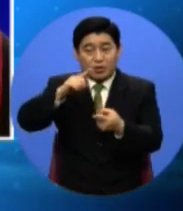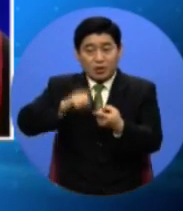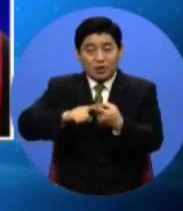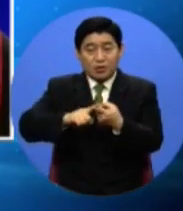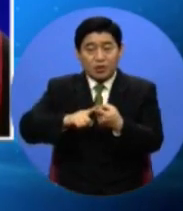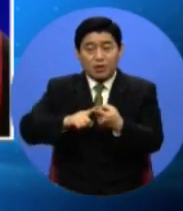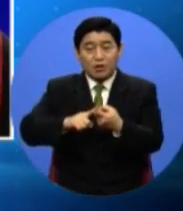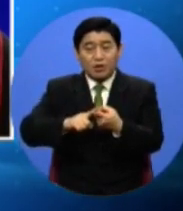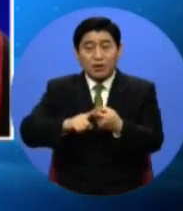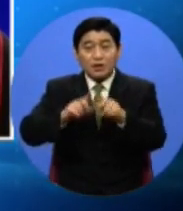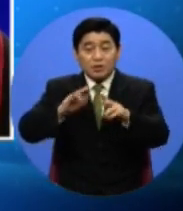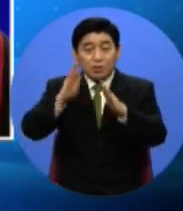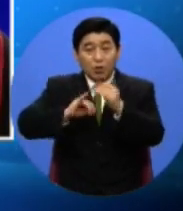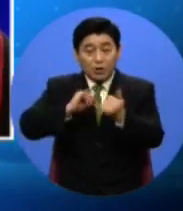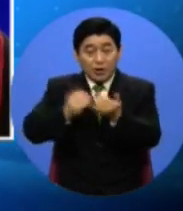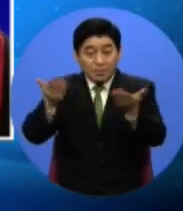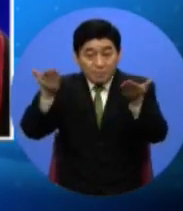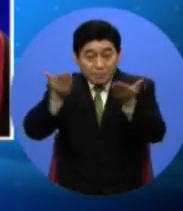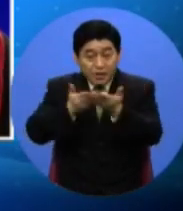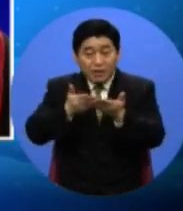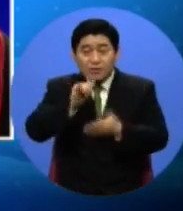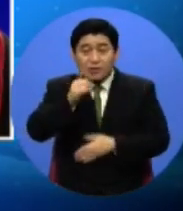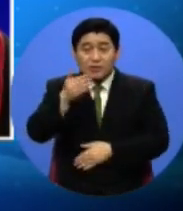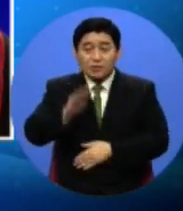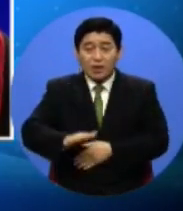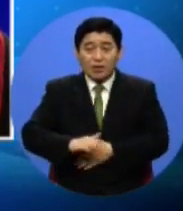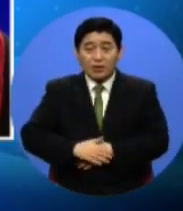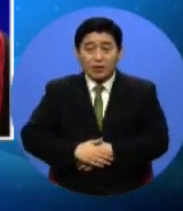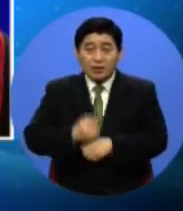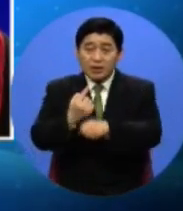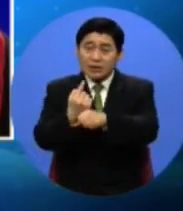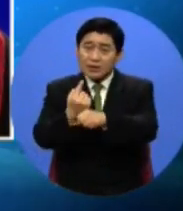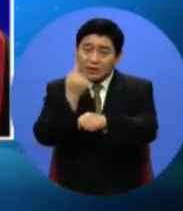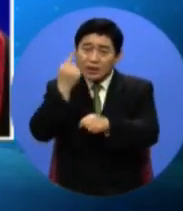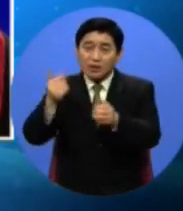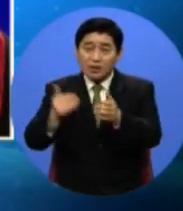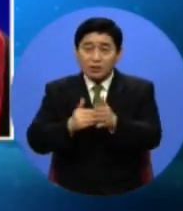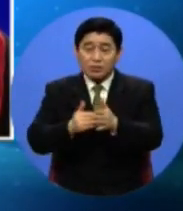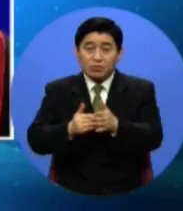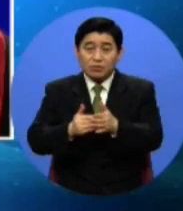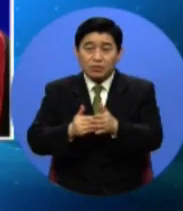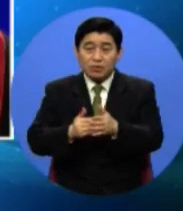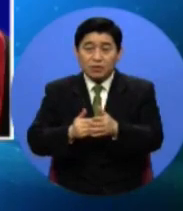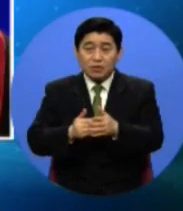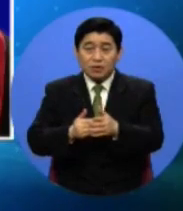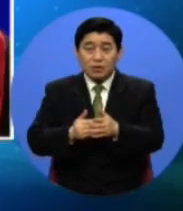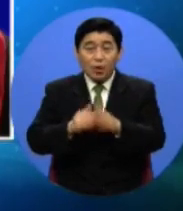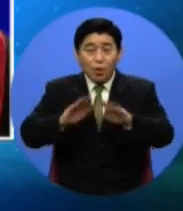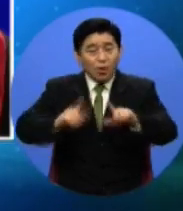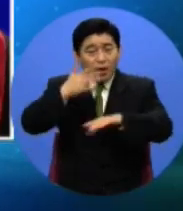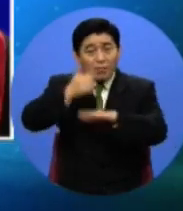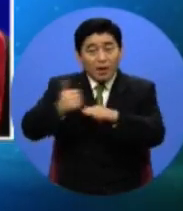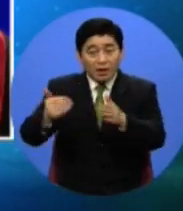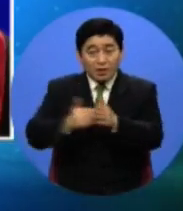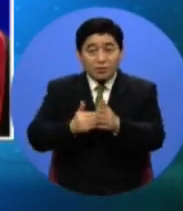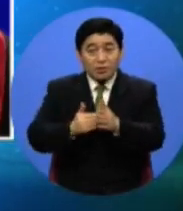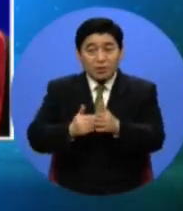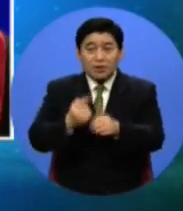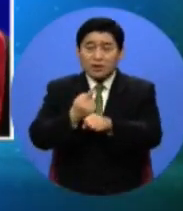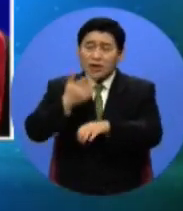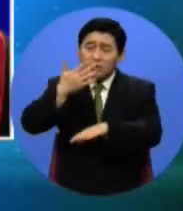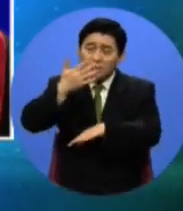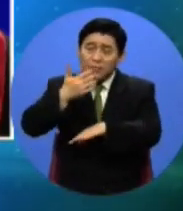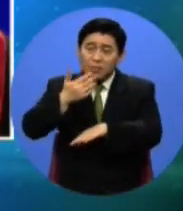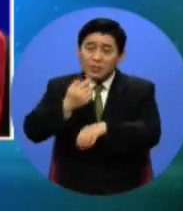지금은 공략이 일치를 합니다만 어 작년까지만 해도 어 이명박 아닙니다 금년말 해도 또 작년만